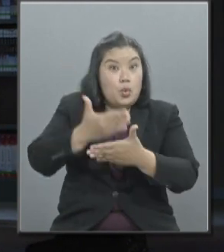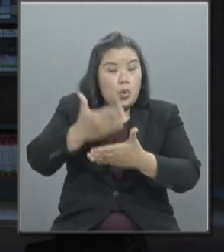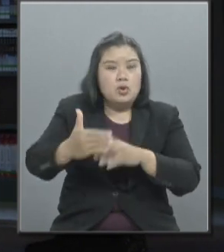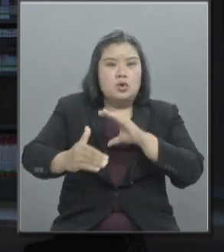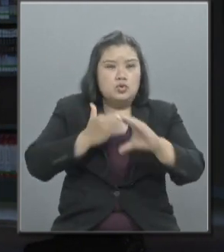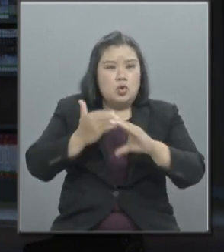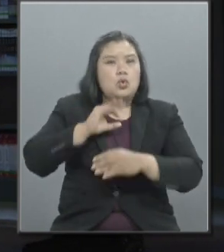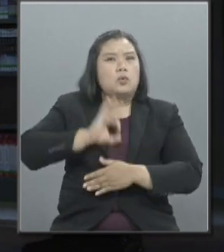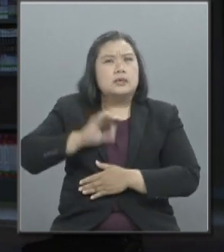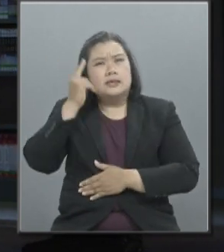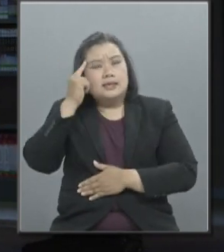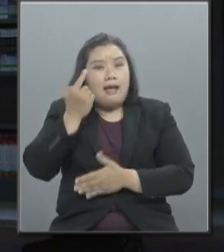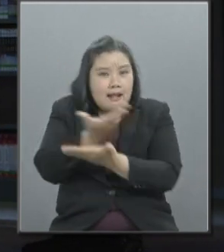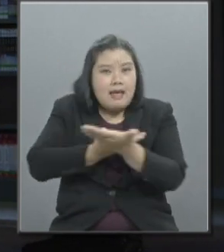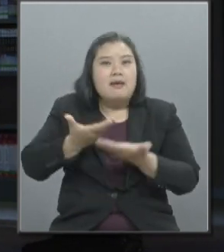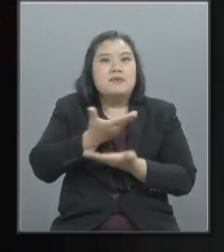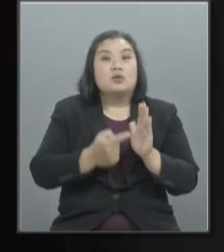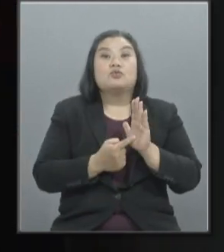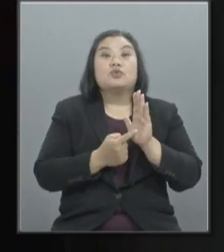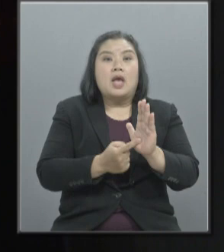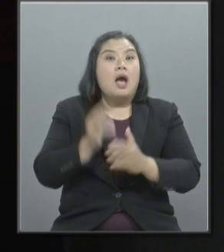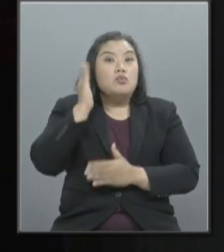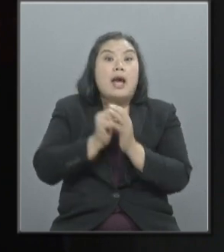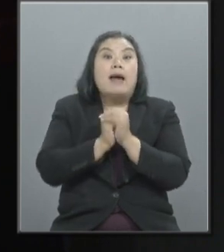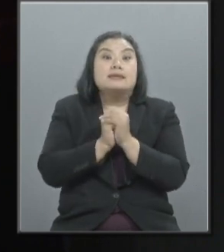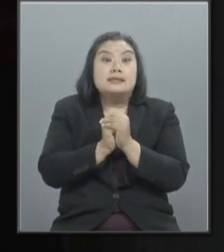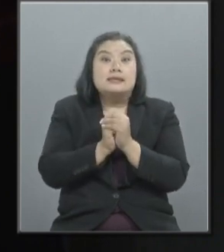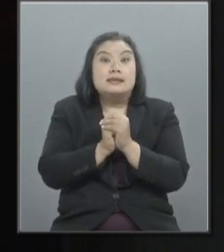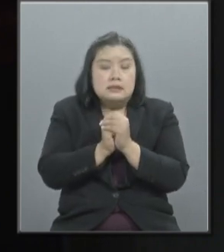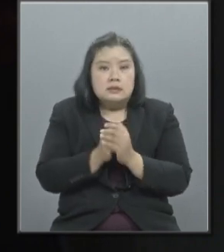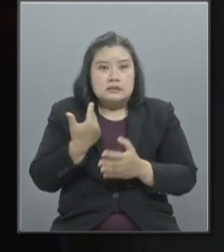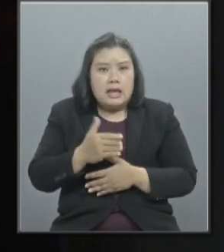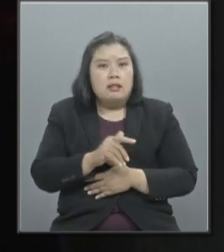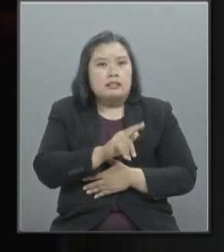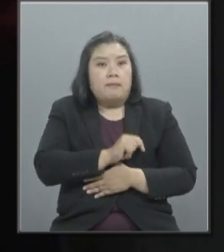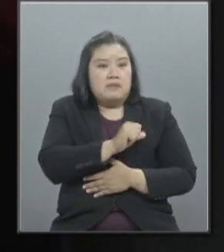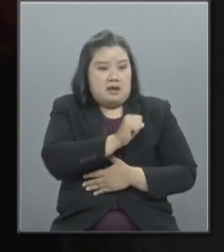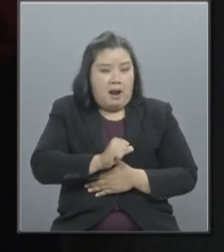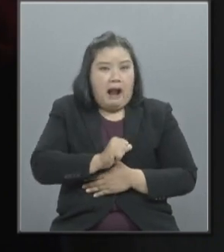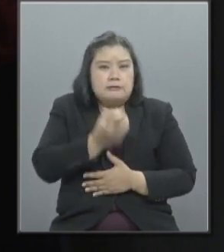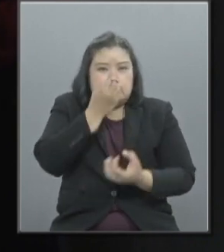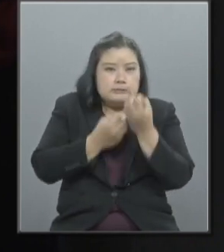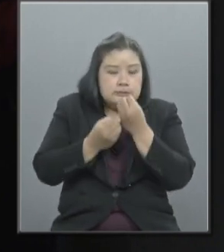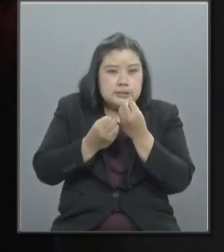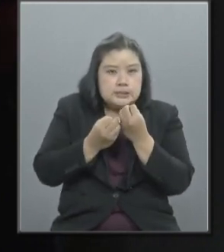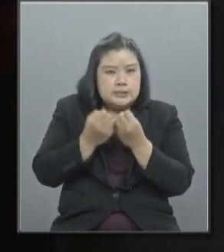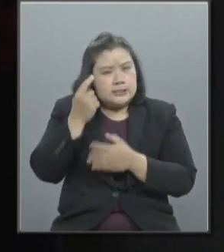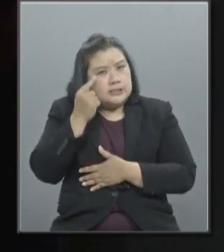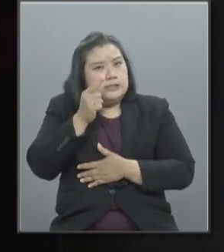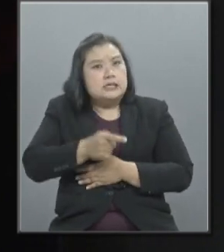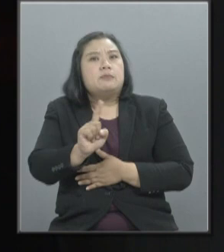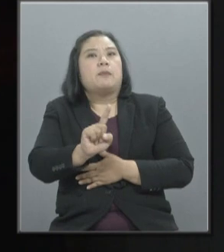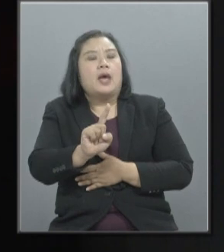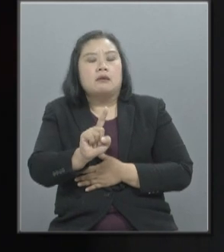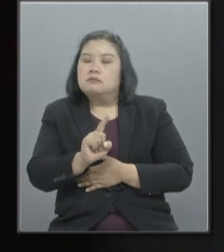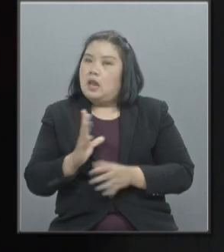คิดเห็นกันอย่างเช่นตอนของซีอุยกับความจริงไม่ตายที่มีคุณผู้ชมหลายคนบอกว่าความจริงของเรื่องเป็นอย่างไรไม่ส